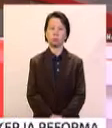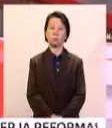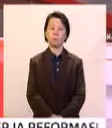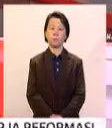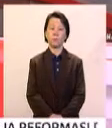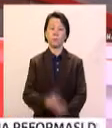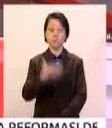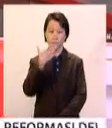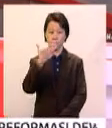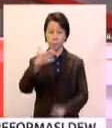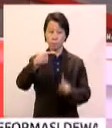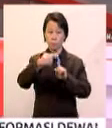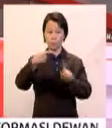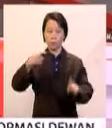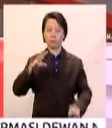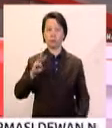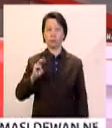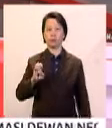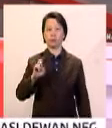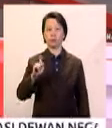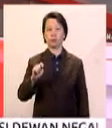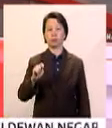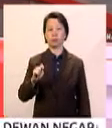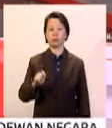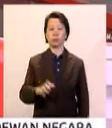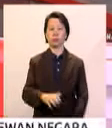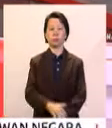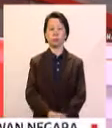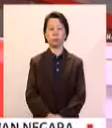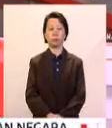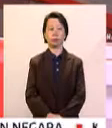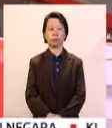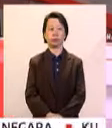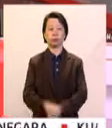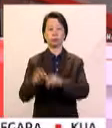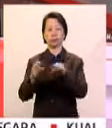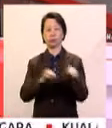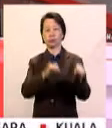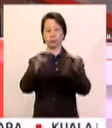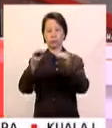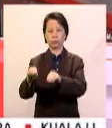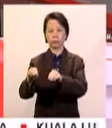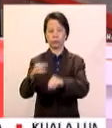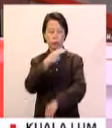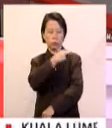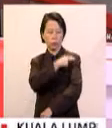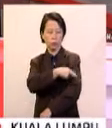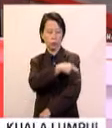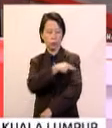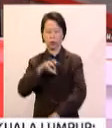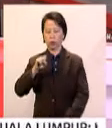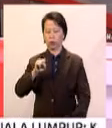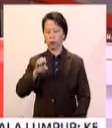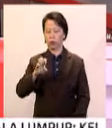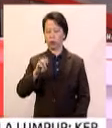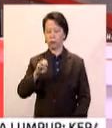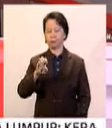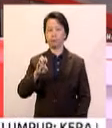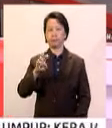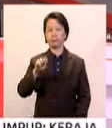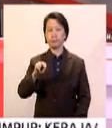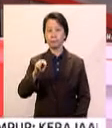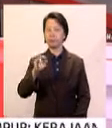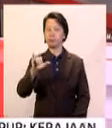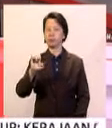Baik, terima kasih Atikah dari Jabatan Meteorologi Malaysia. Kita ke perkembangan berikutnya. Pemindaan sebuah hospital di Seminyih, itu yang